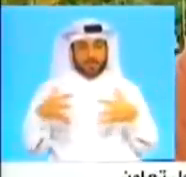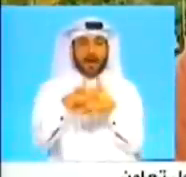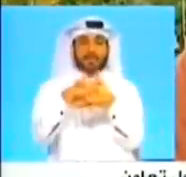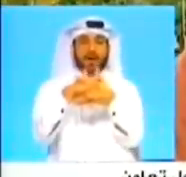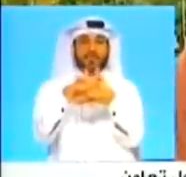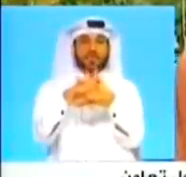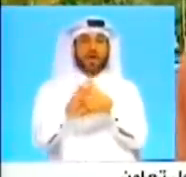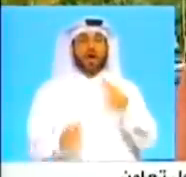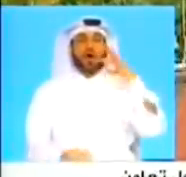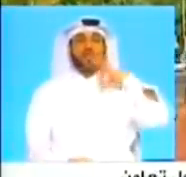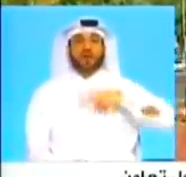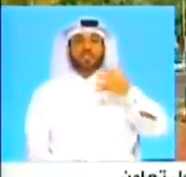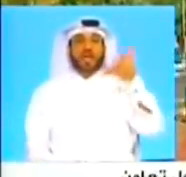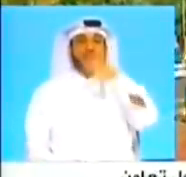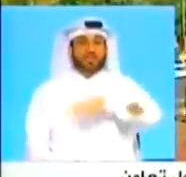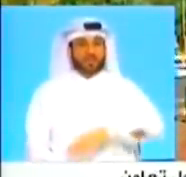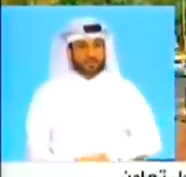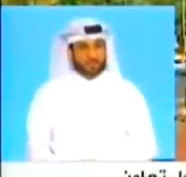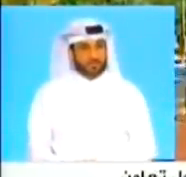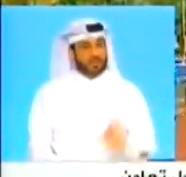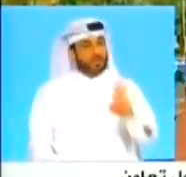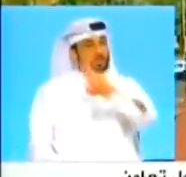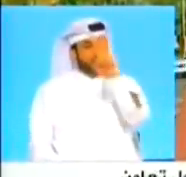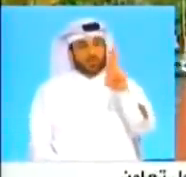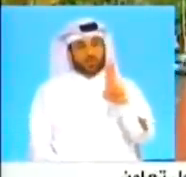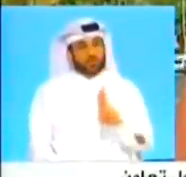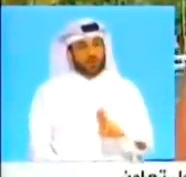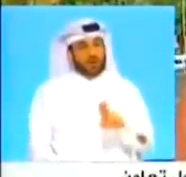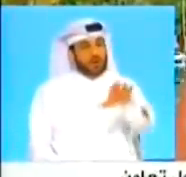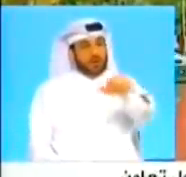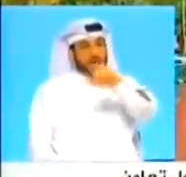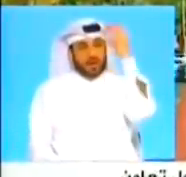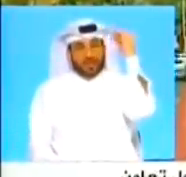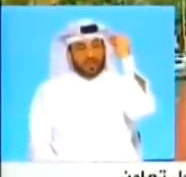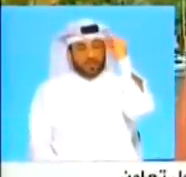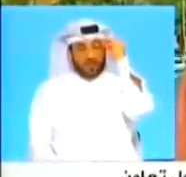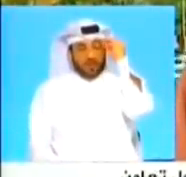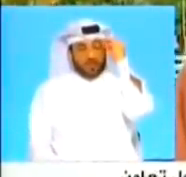الأكثر استفادة من هذه الاتفاقات. أشكرك جزيلا مدير مكتب الجزيرة من الخرطوم.